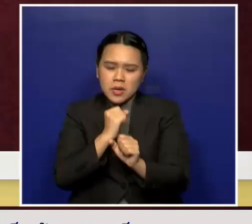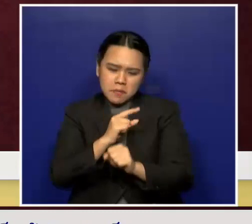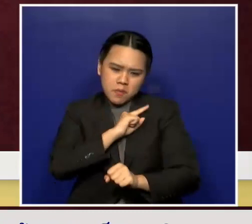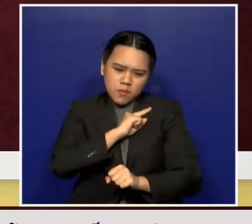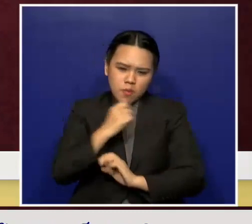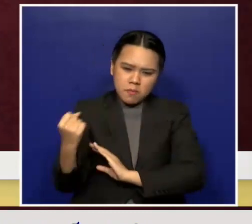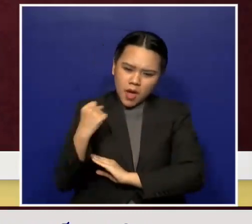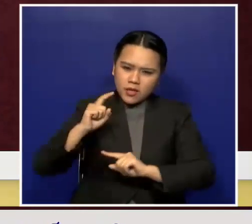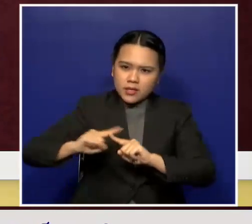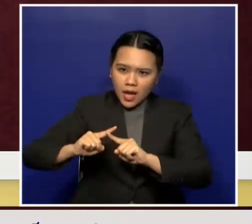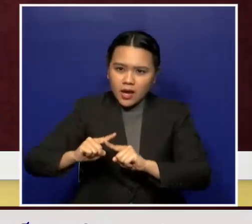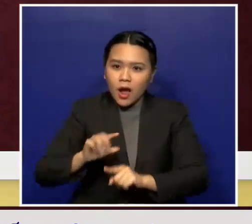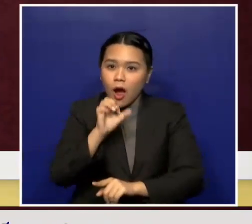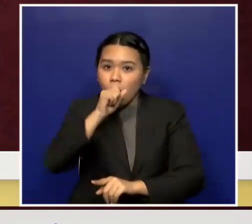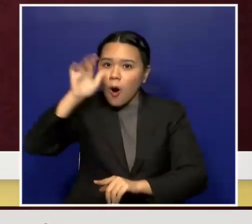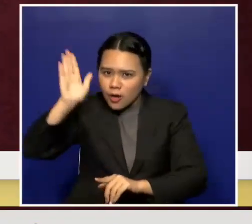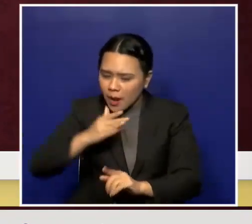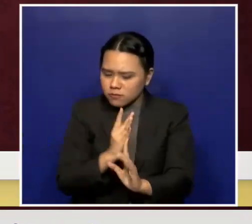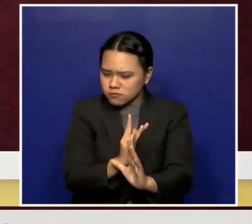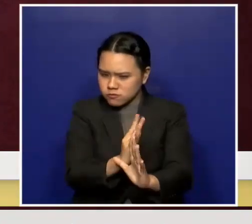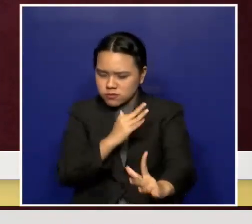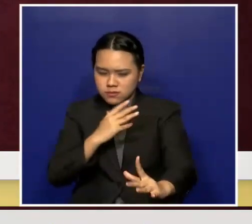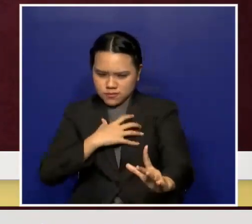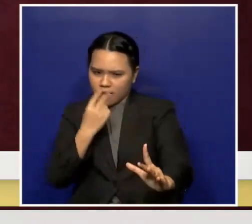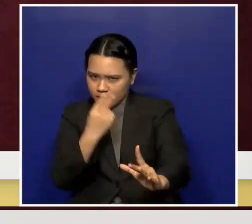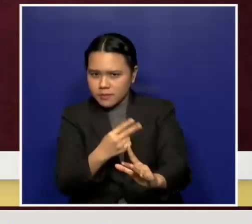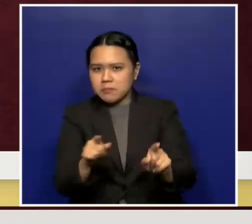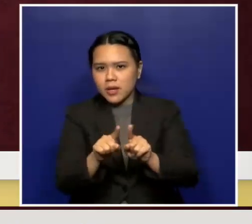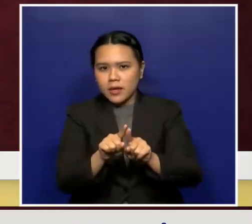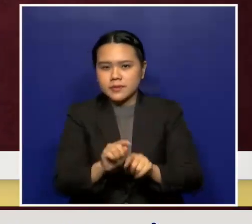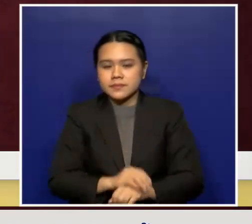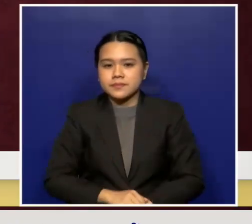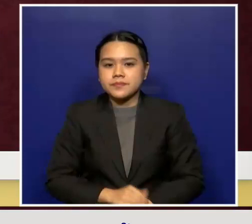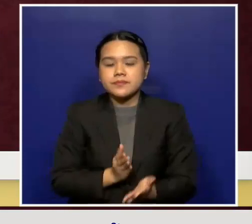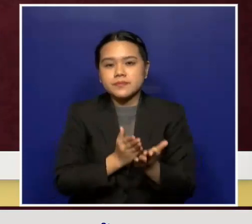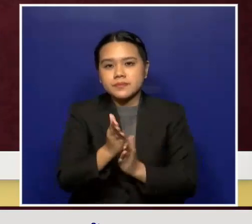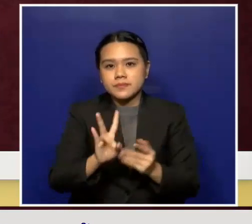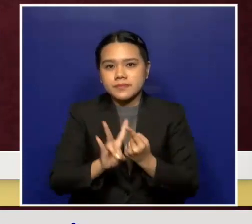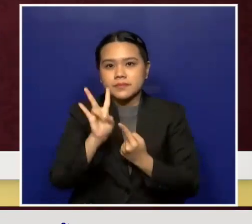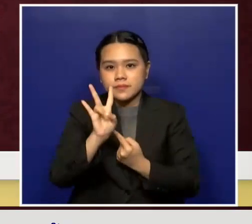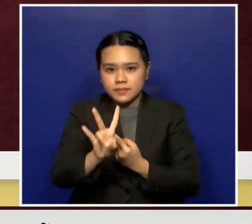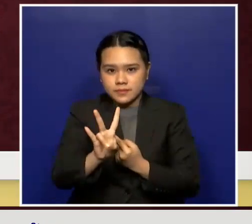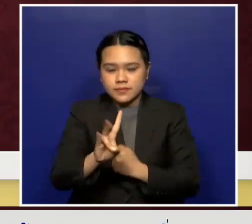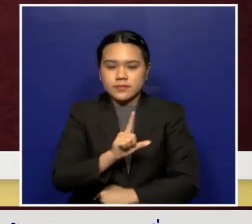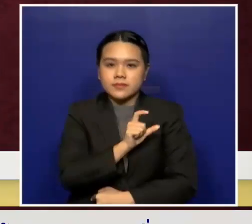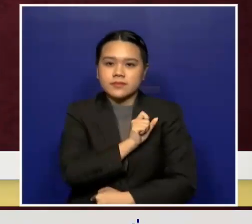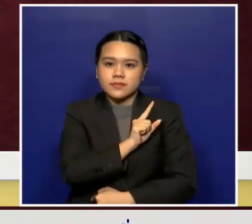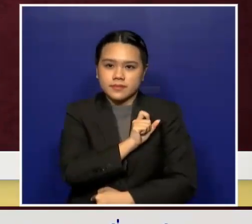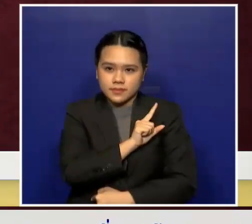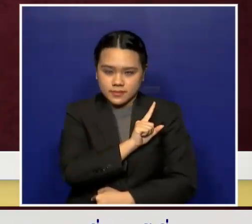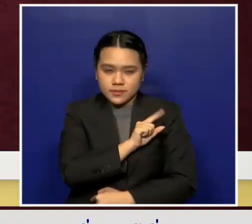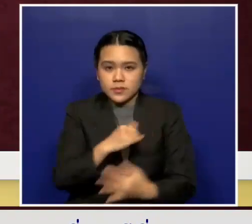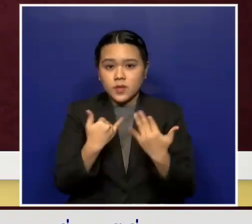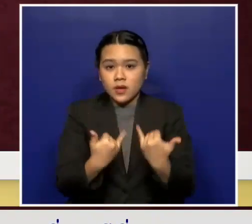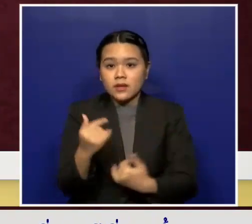ารที่ยึดอำนาจไปต่อคิวทนาอยากเห็นเว้ยและเสาต้นที่7มาดูศาสนาสิครับวันนี้เป็น